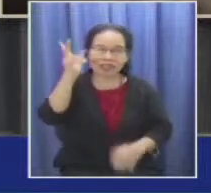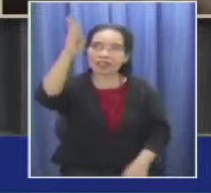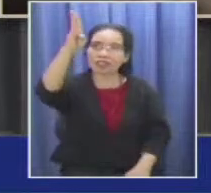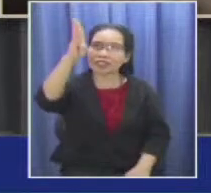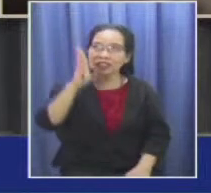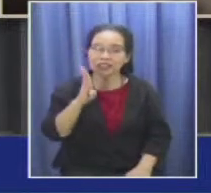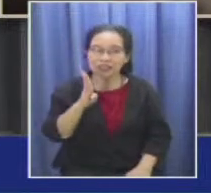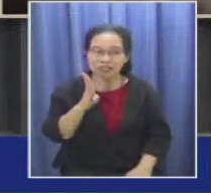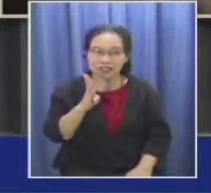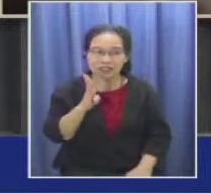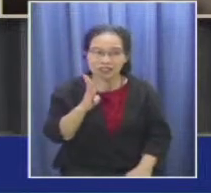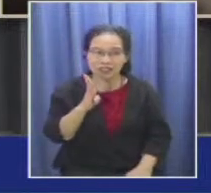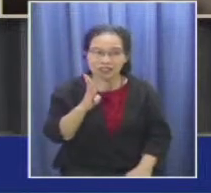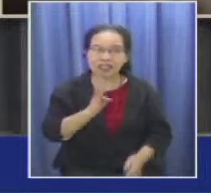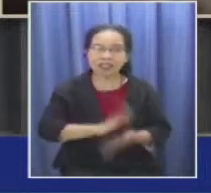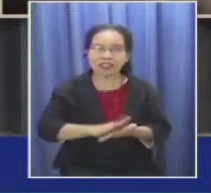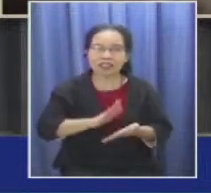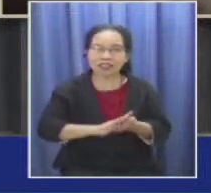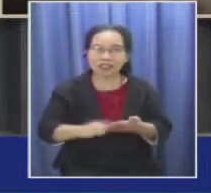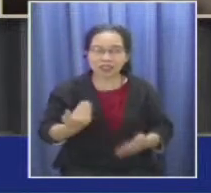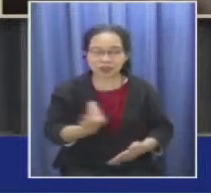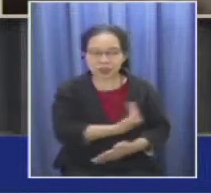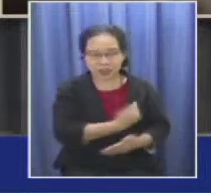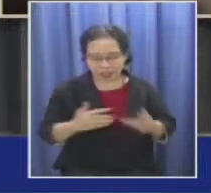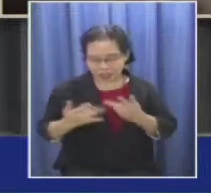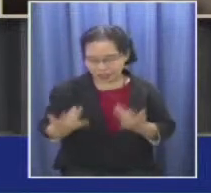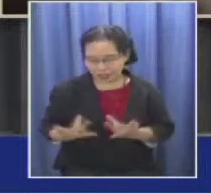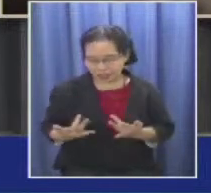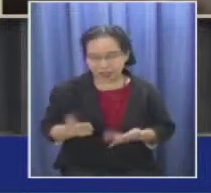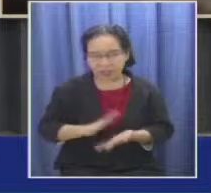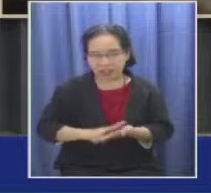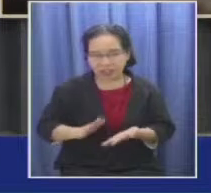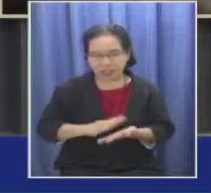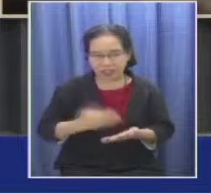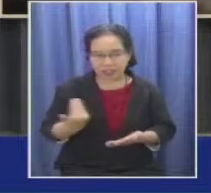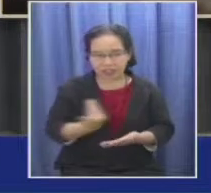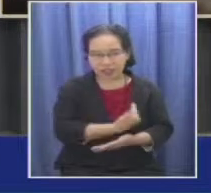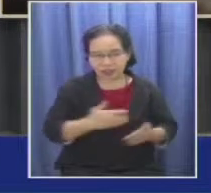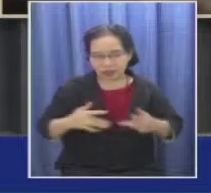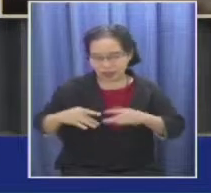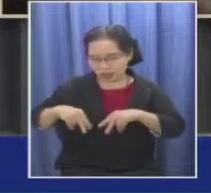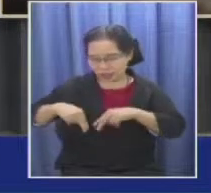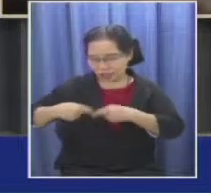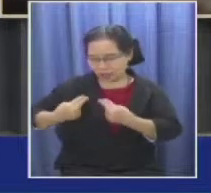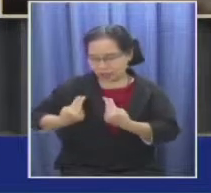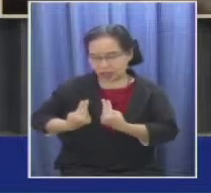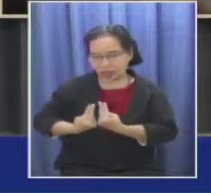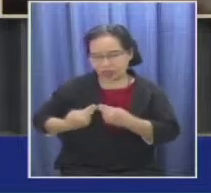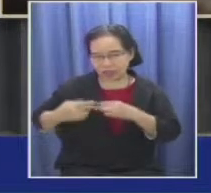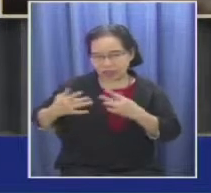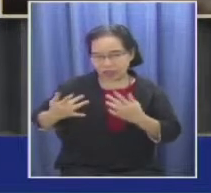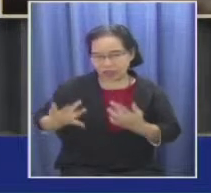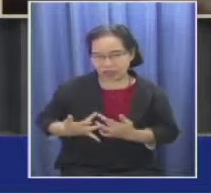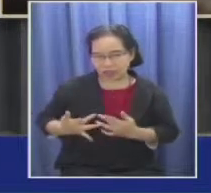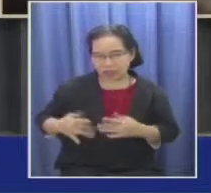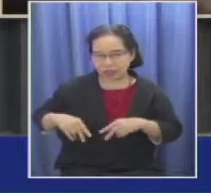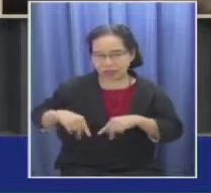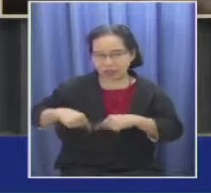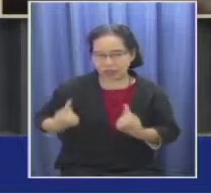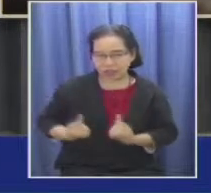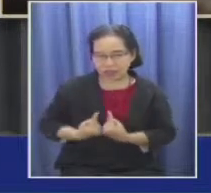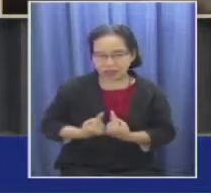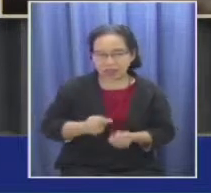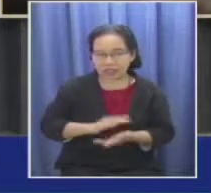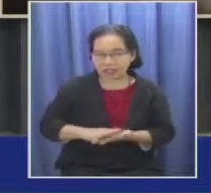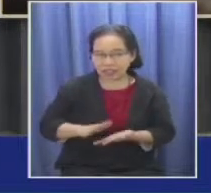betie antie enye mpaye bɔ hunu na wo bɔ yi enuanom ye wona ma bi mu wona ma wo se ye tie ase sɛdeɛ ɛbɛyɛ